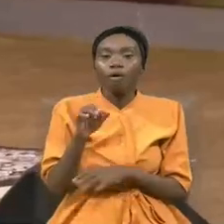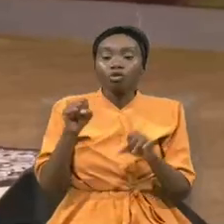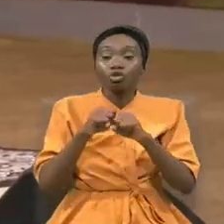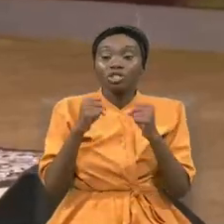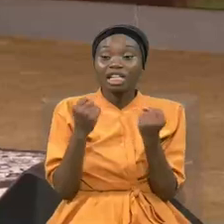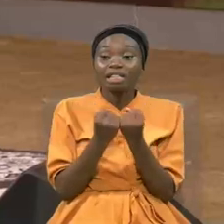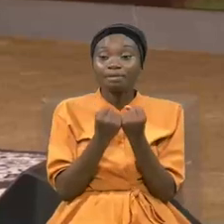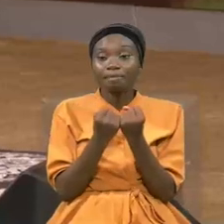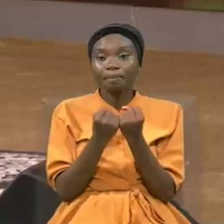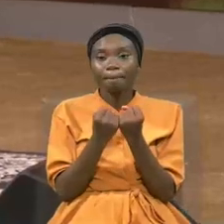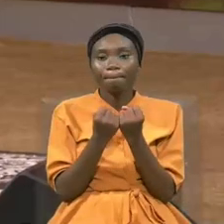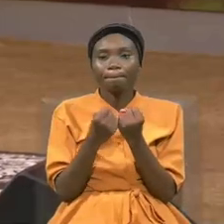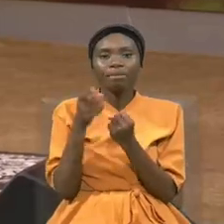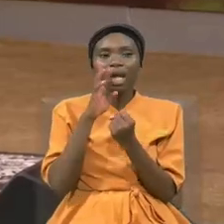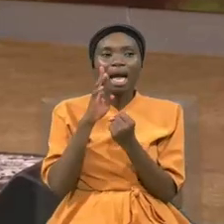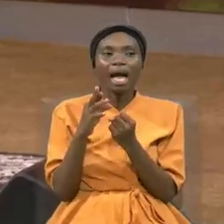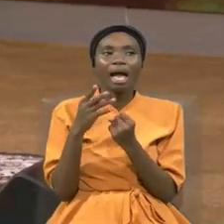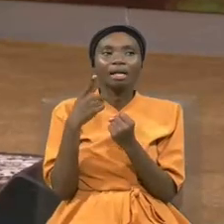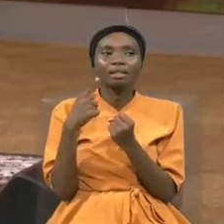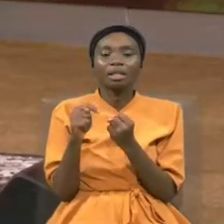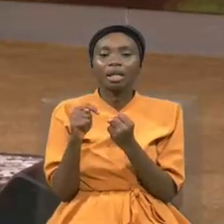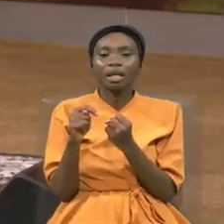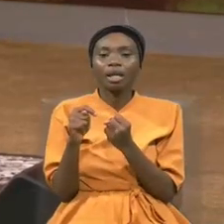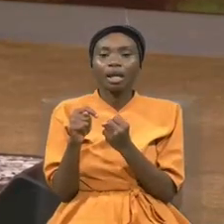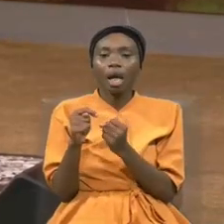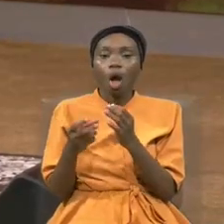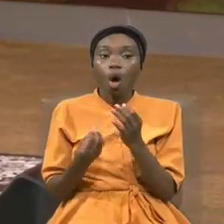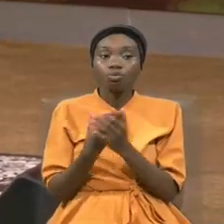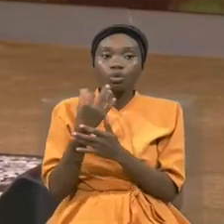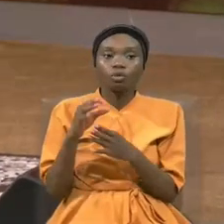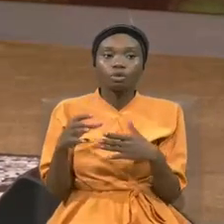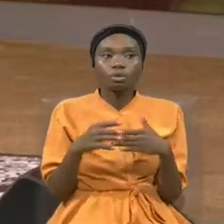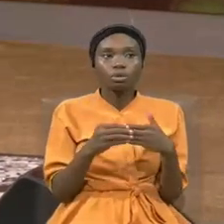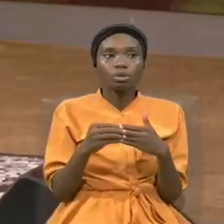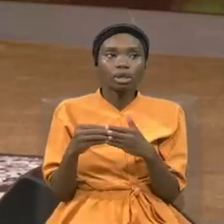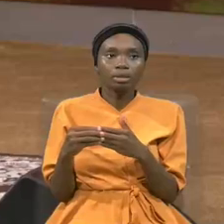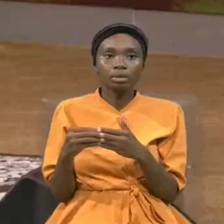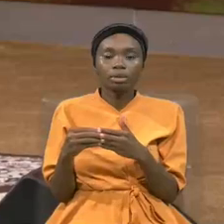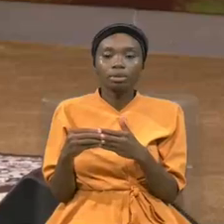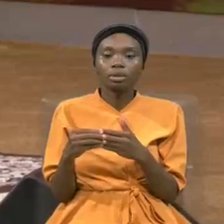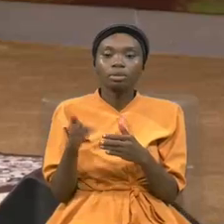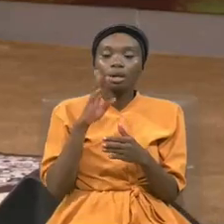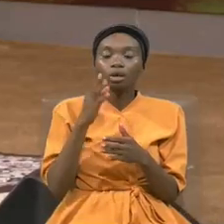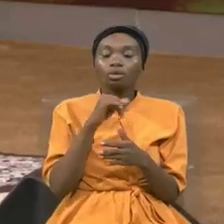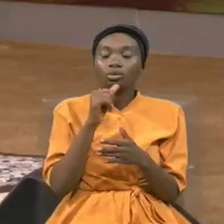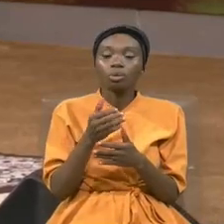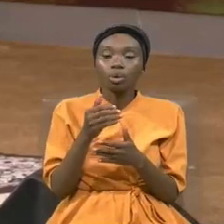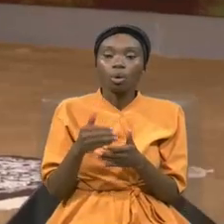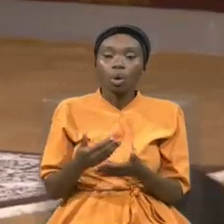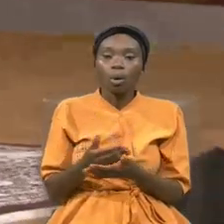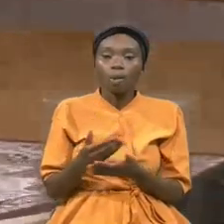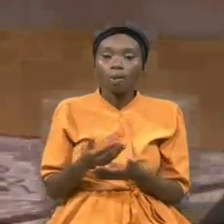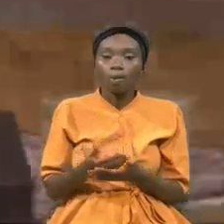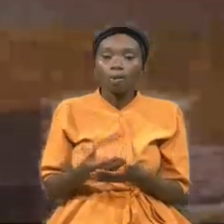de la société, ils sont fils de la société. Ils ne sont pas encore nés de nouveau. Mais